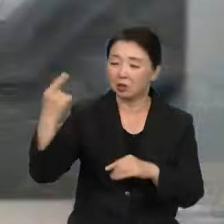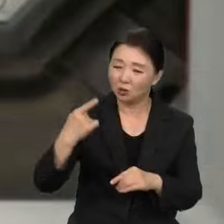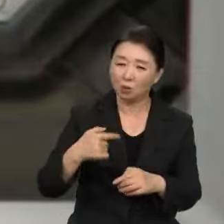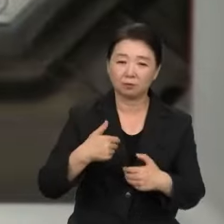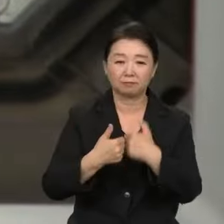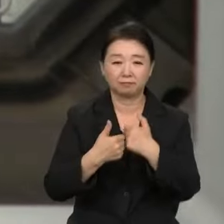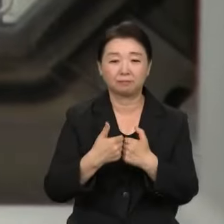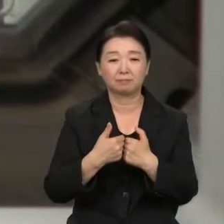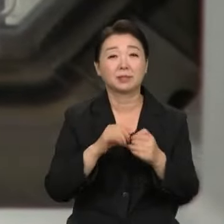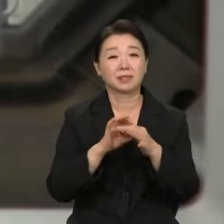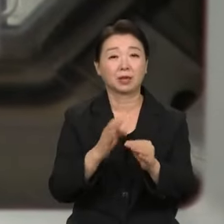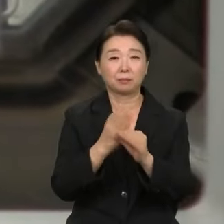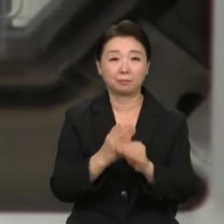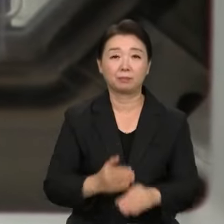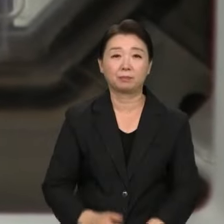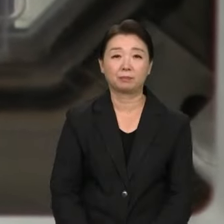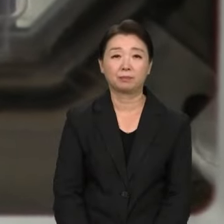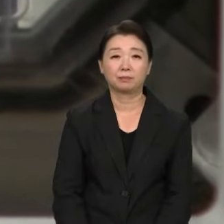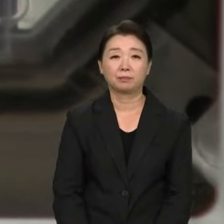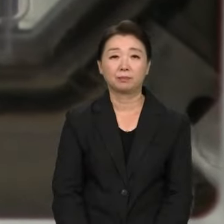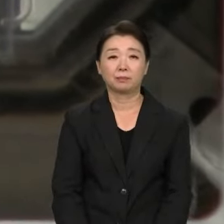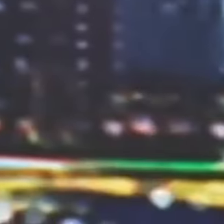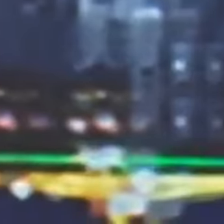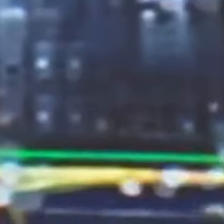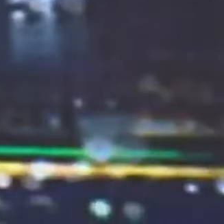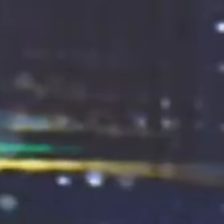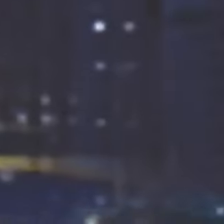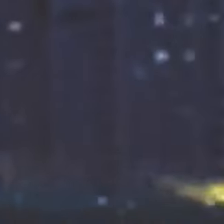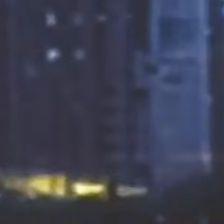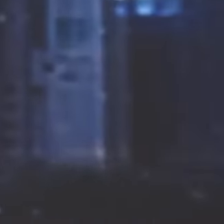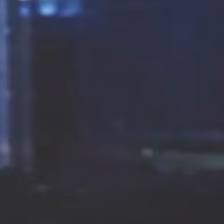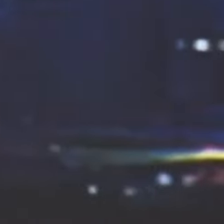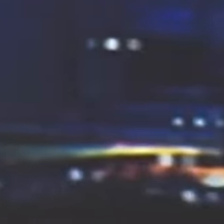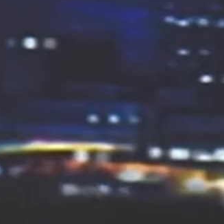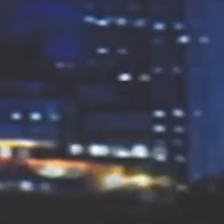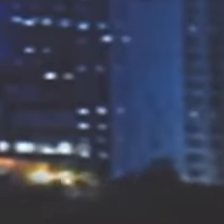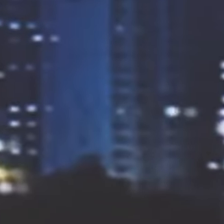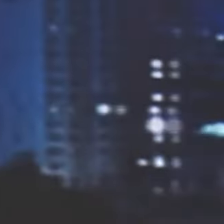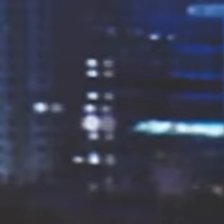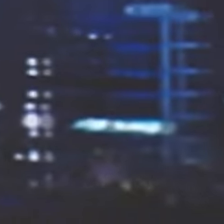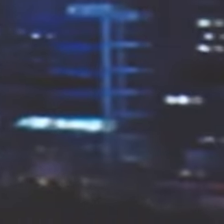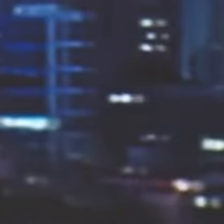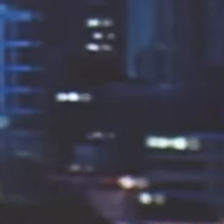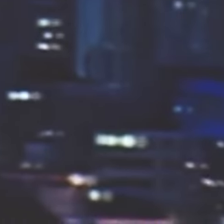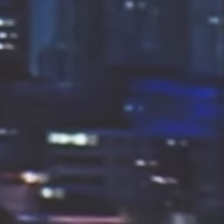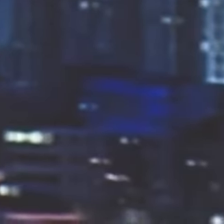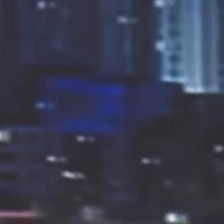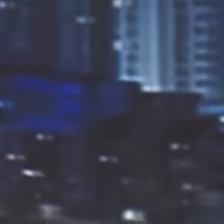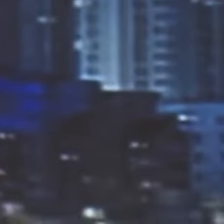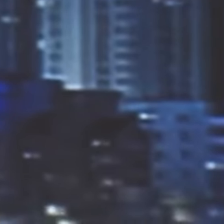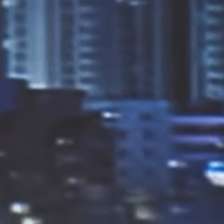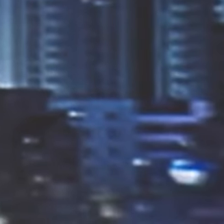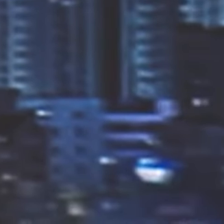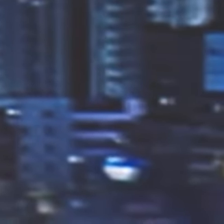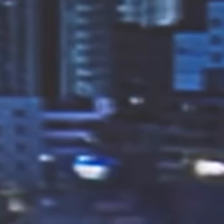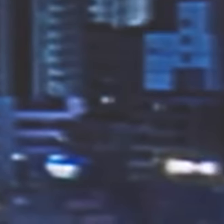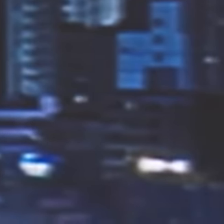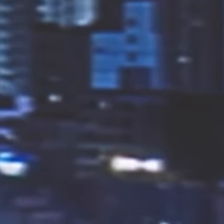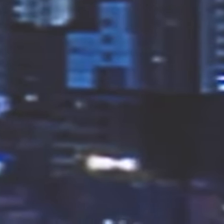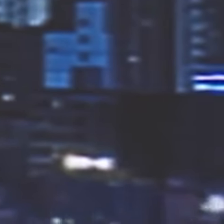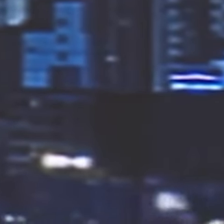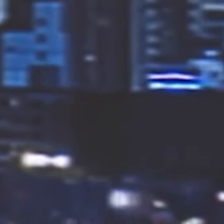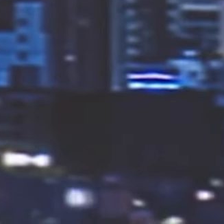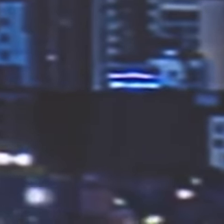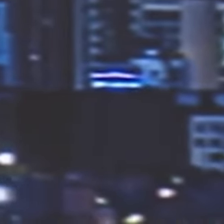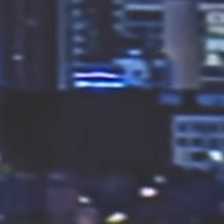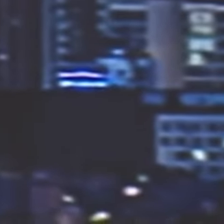전망입니다 JTBC 정하람 있니다 JTBC 뉴스를 시청해 주신 여러분 고맙습니다 저희는 저녁 6시